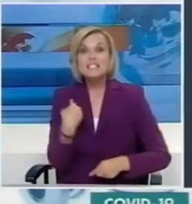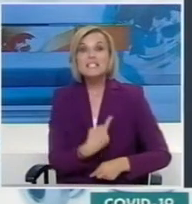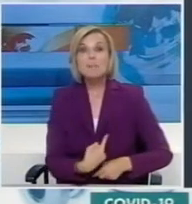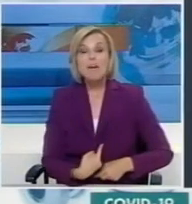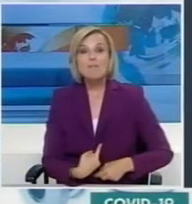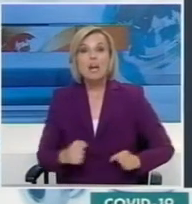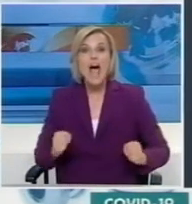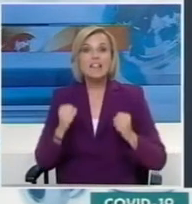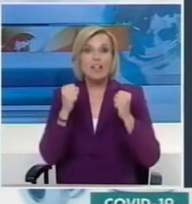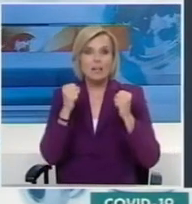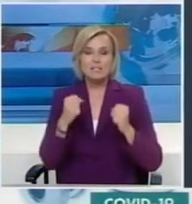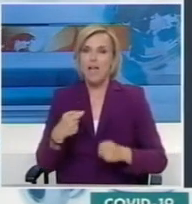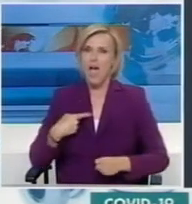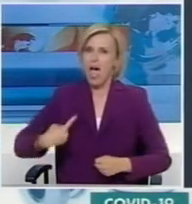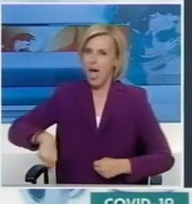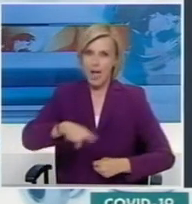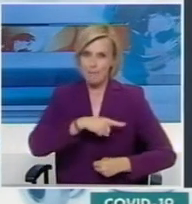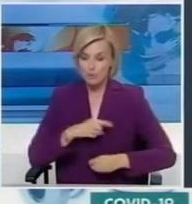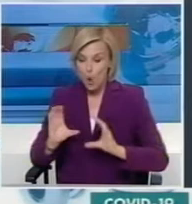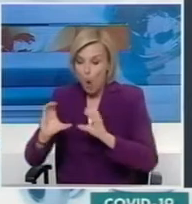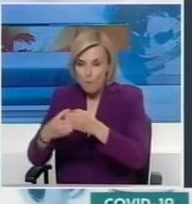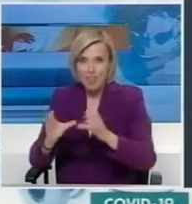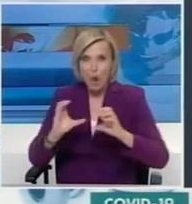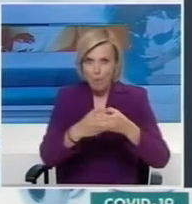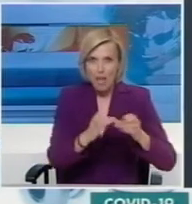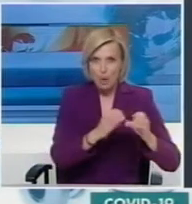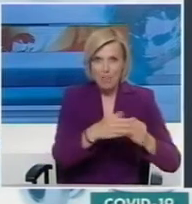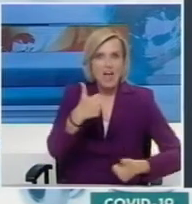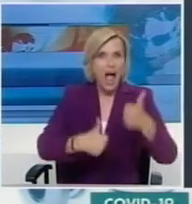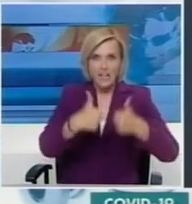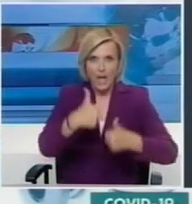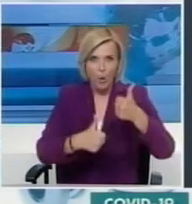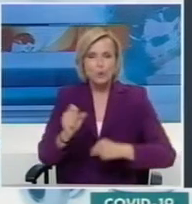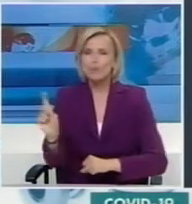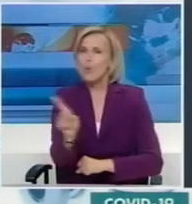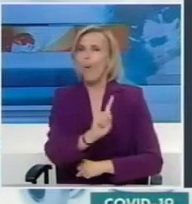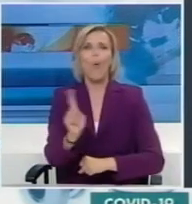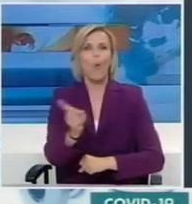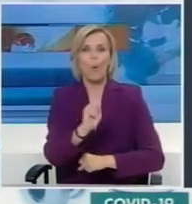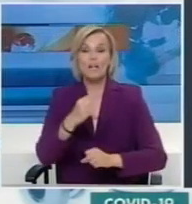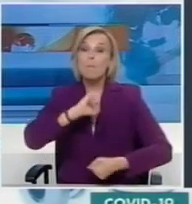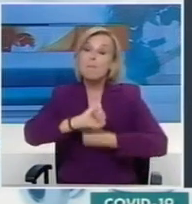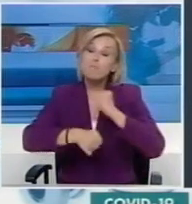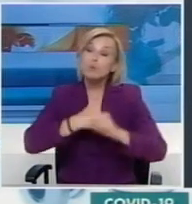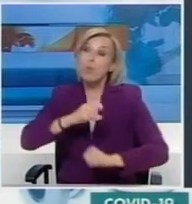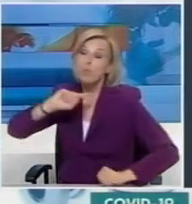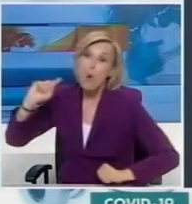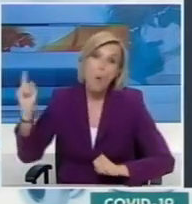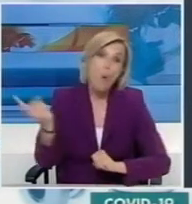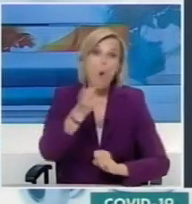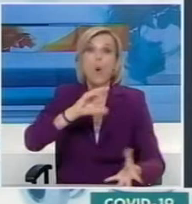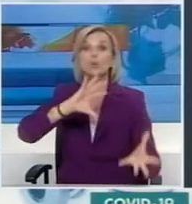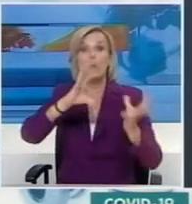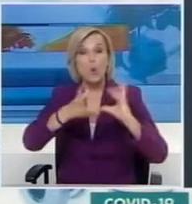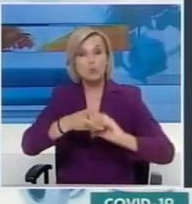προσπάθεια ανταγωνισμού, είναι προσπάθεια συνένωσης των επιστημονικών προσπαθειών στον κοινό στόχο του να βρεθεί ένα κατάλληλο εμβόλιο. Έχει ήδη αρχίσει